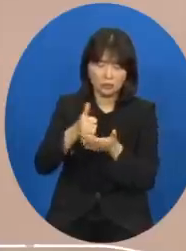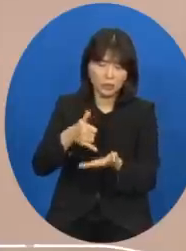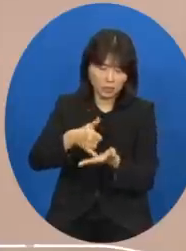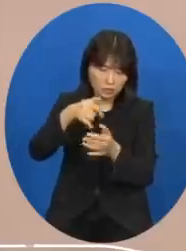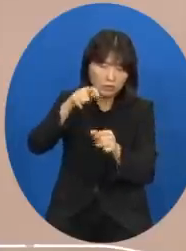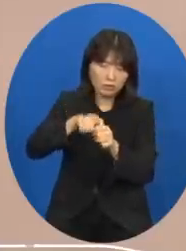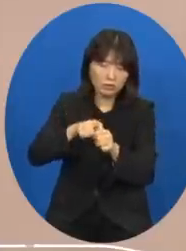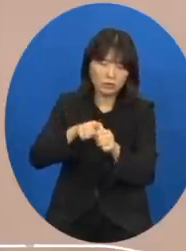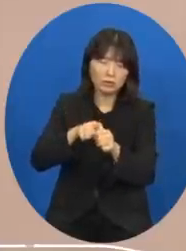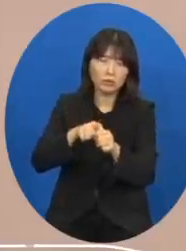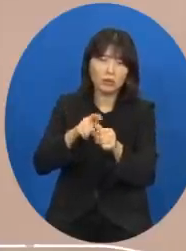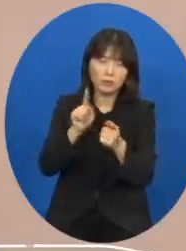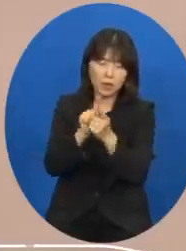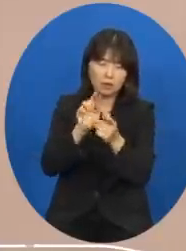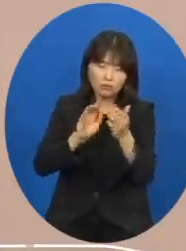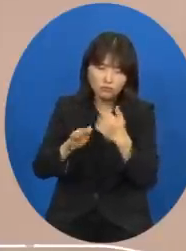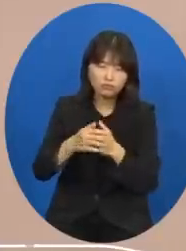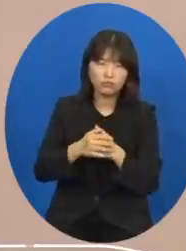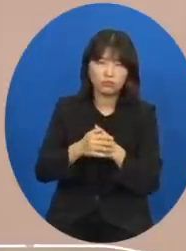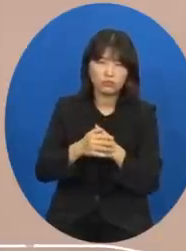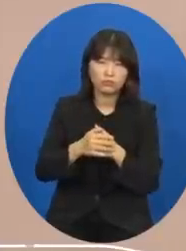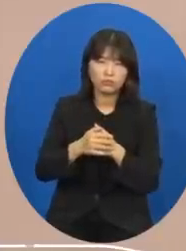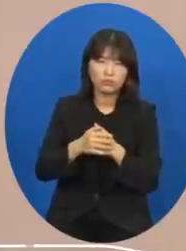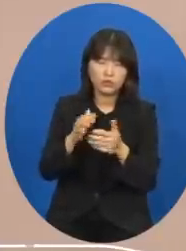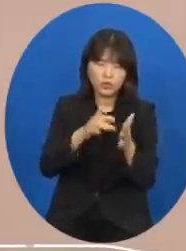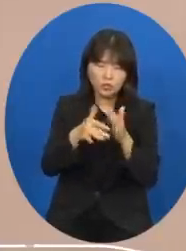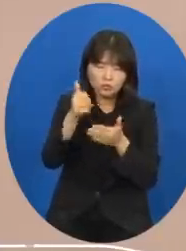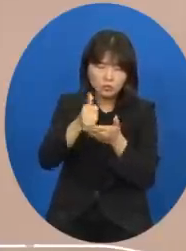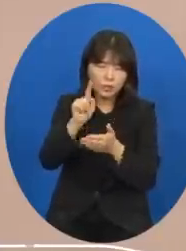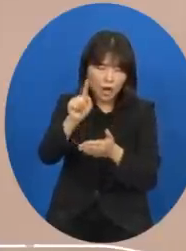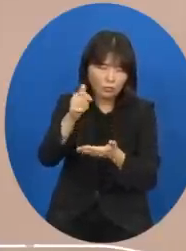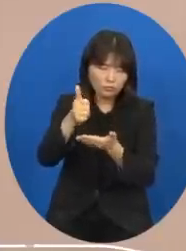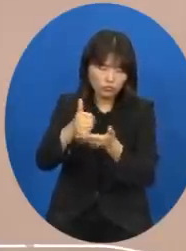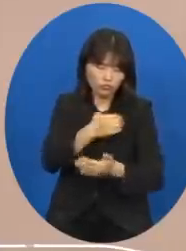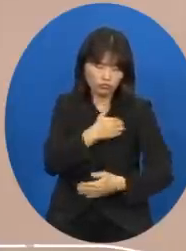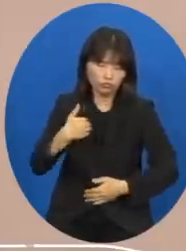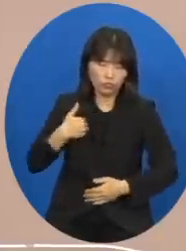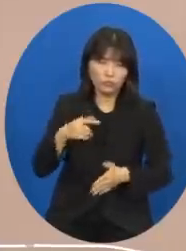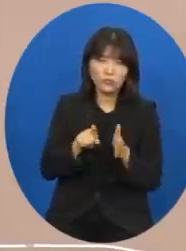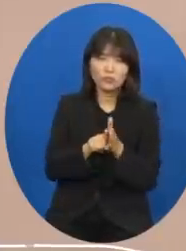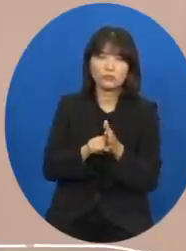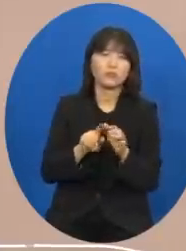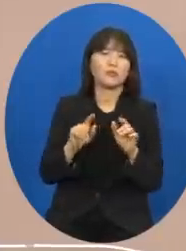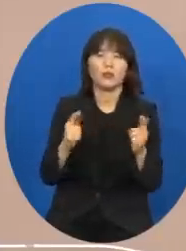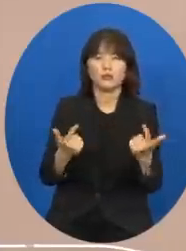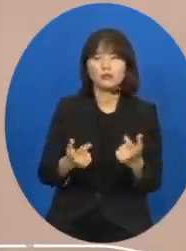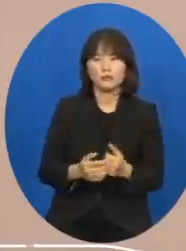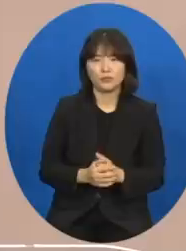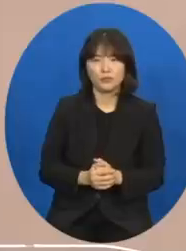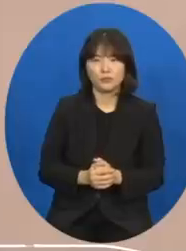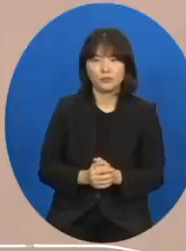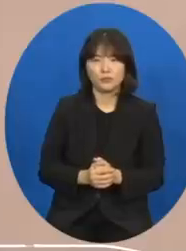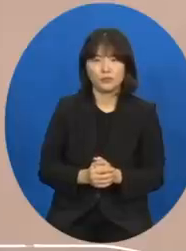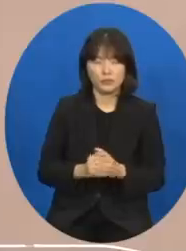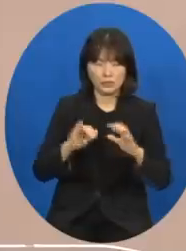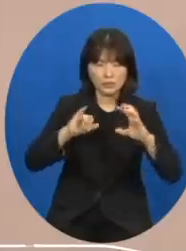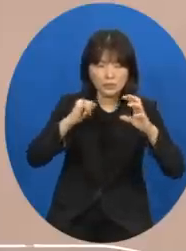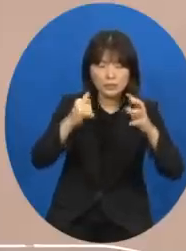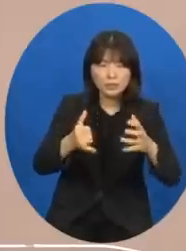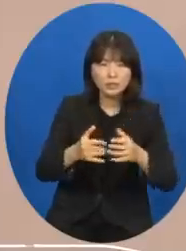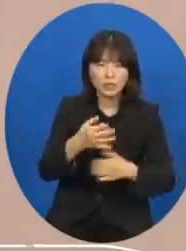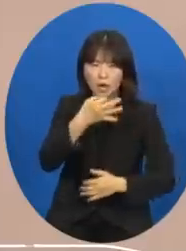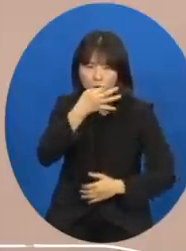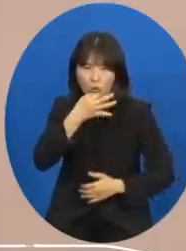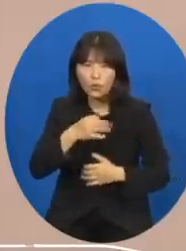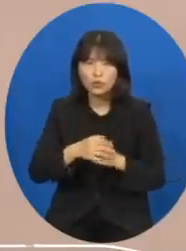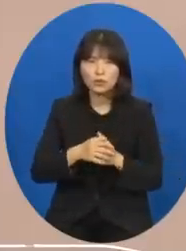저는 예수님 한 분이면 충분한 믿음은 아니었어요. 뭐 세상 무슨